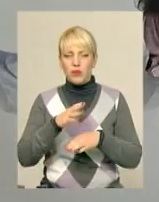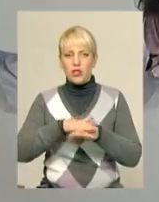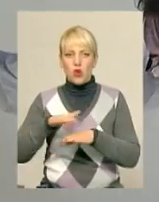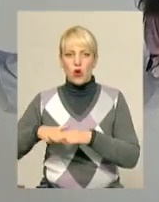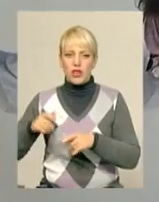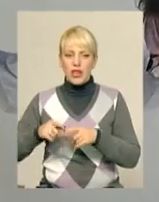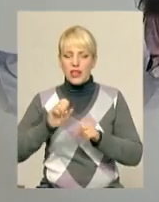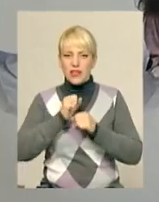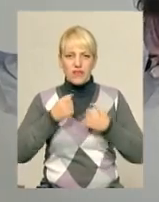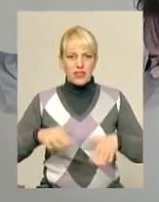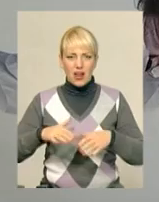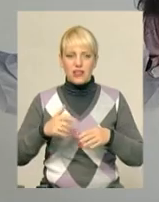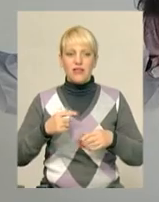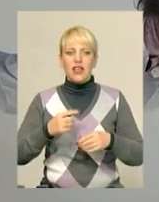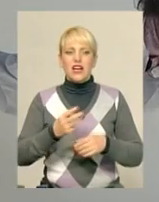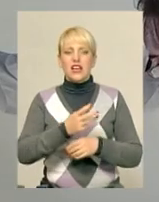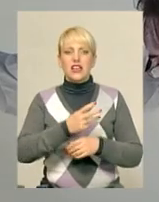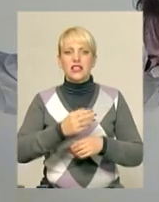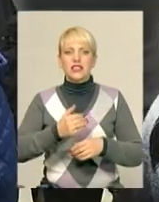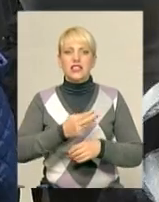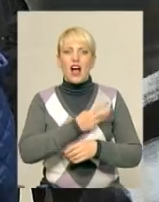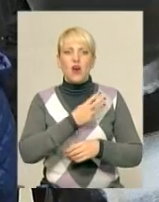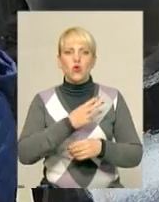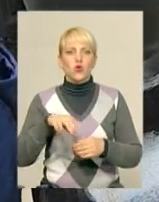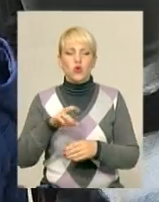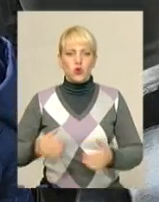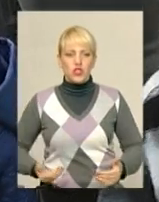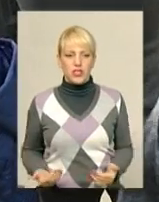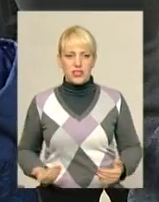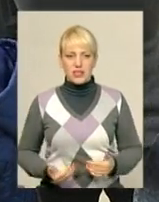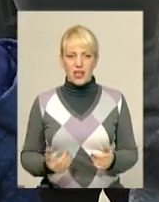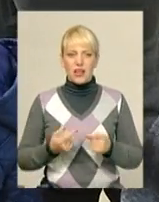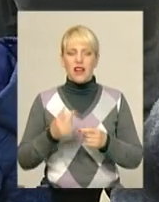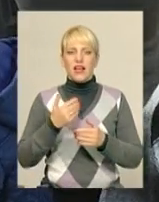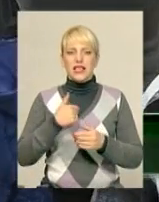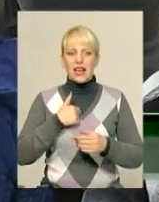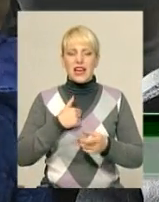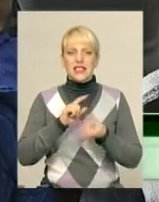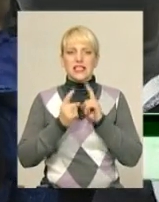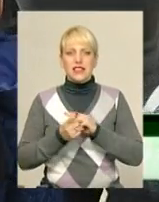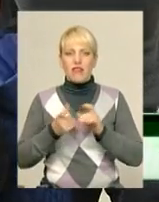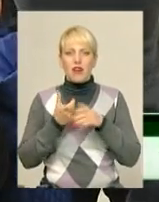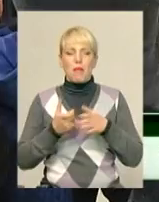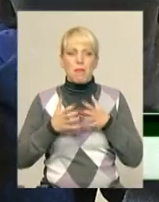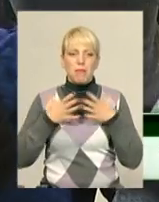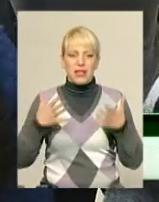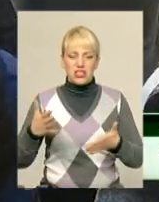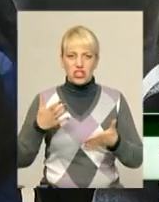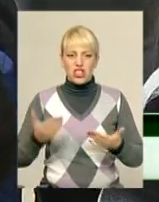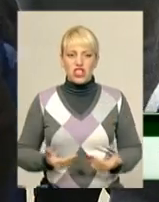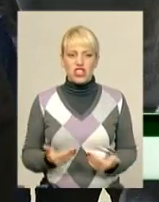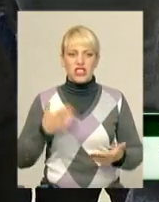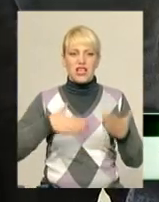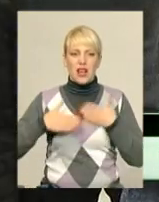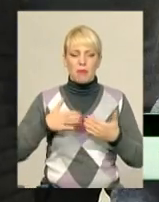і почуття гумору. Ним намагається зарядити й інших. Я став більш життєрадочним, більш